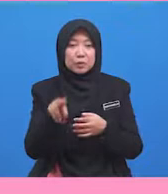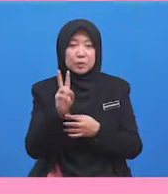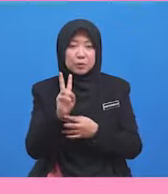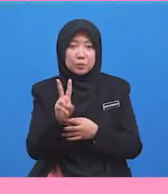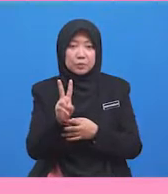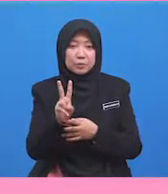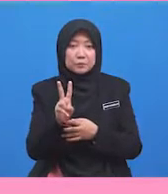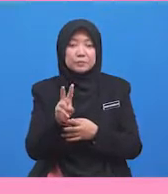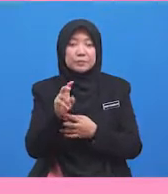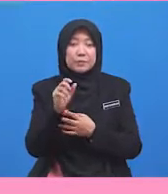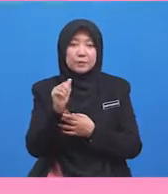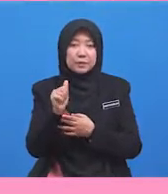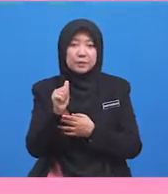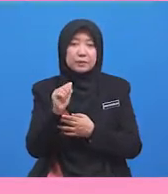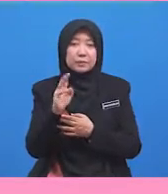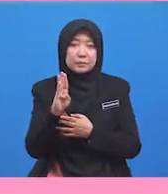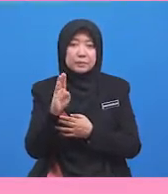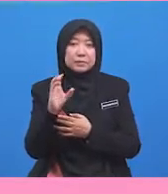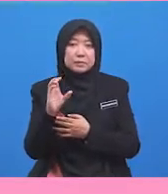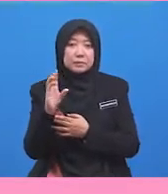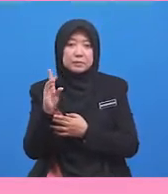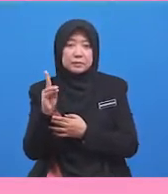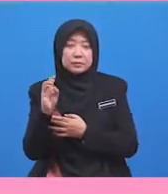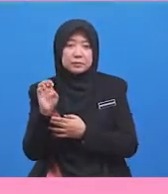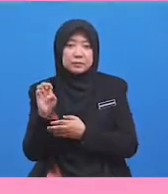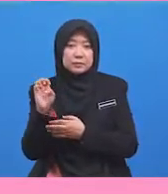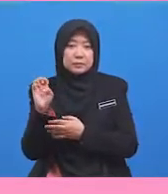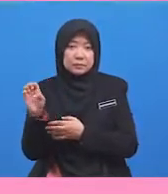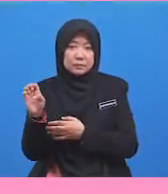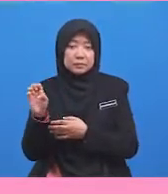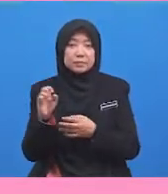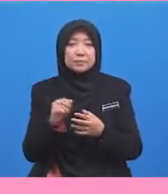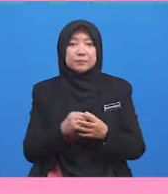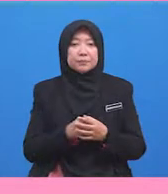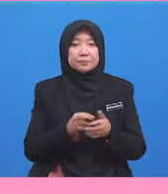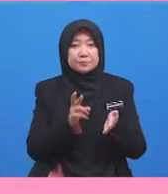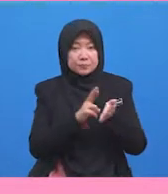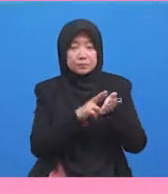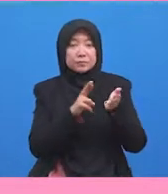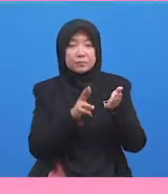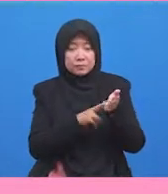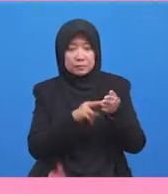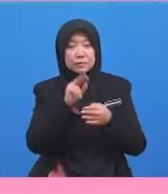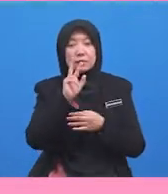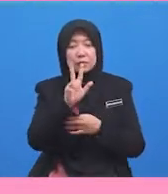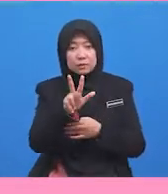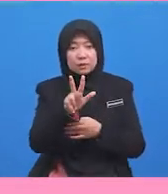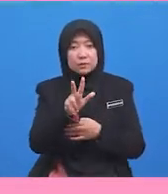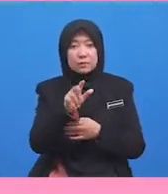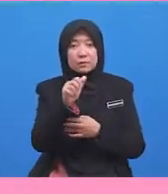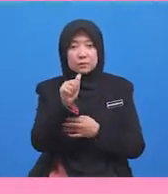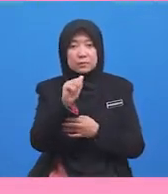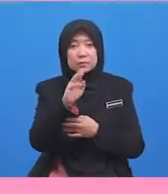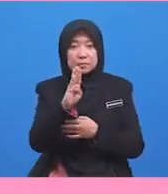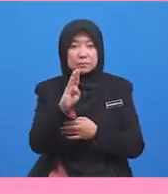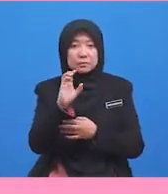rangkap kedua bola ialah wbcd I dan rangkap ketiga ialah